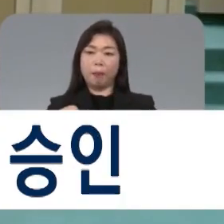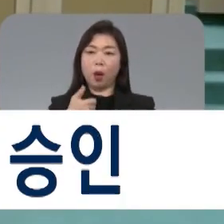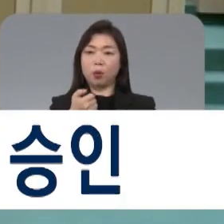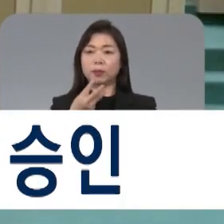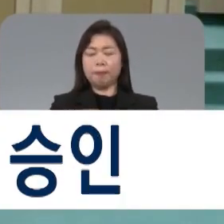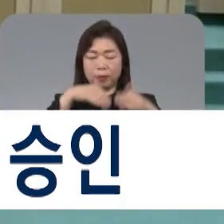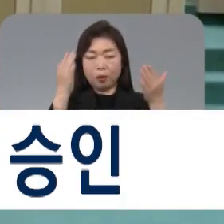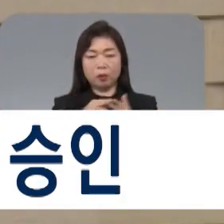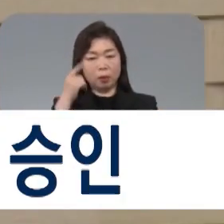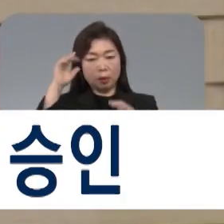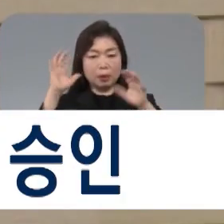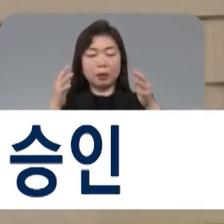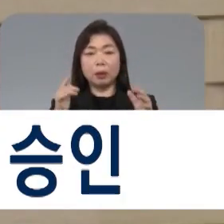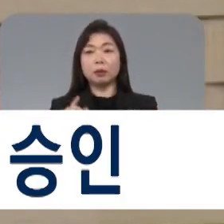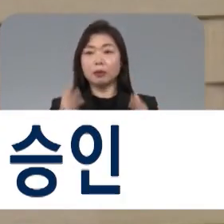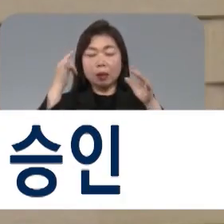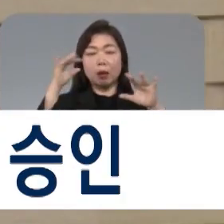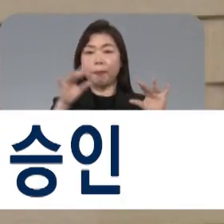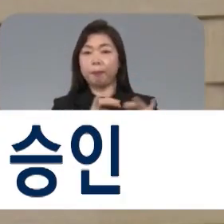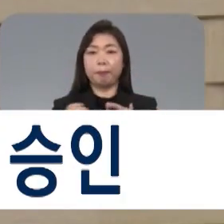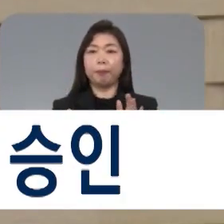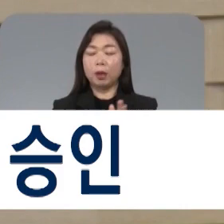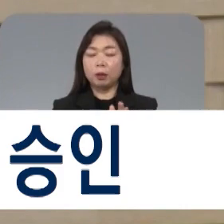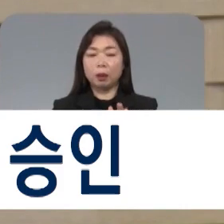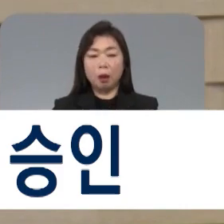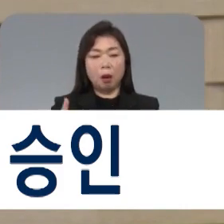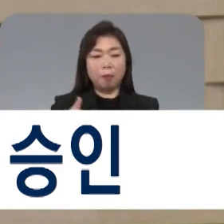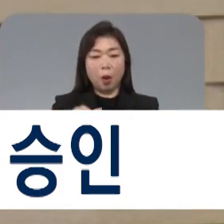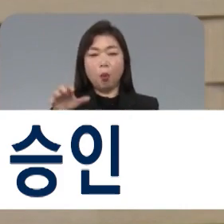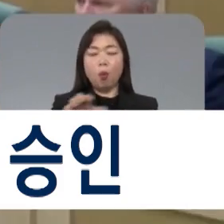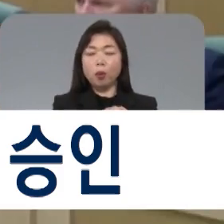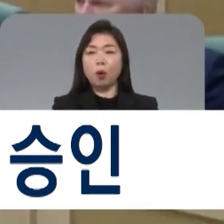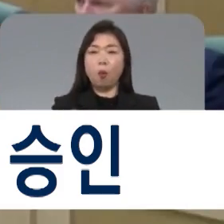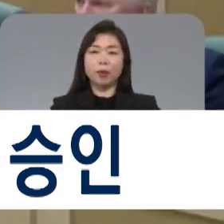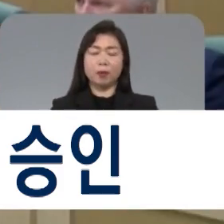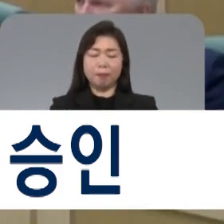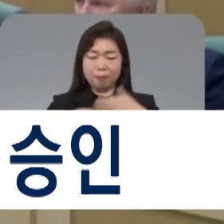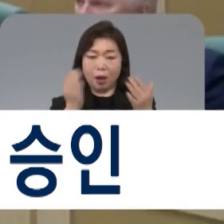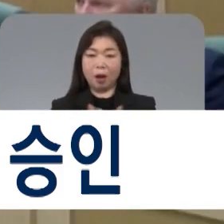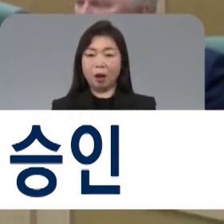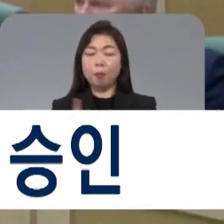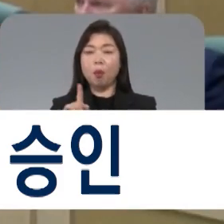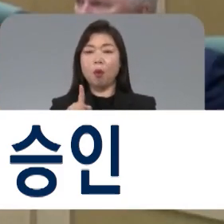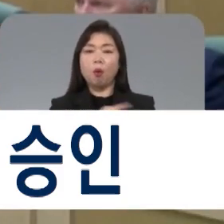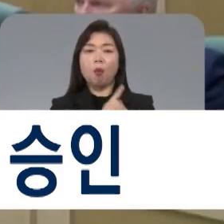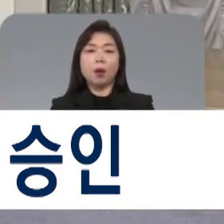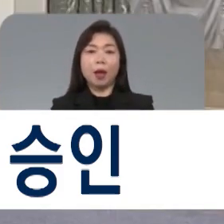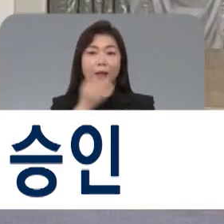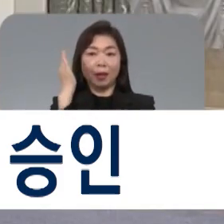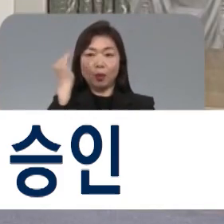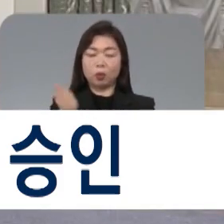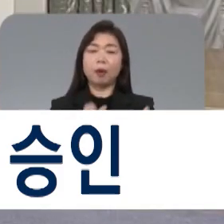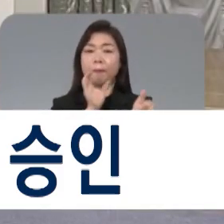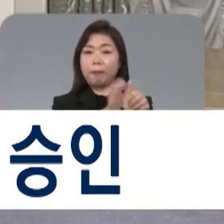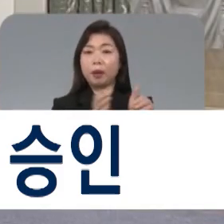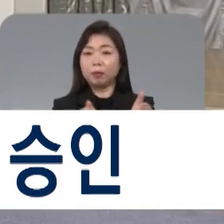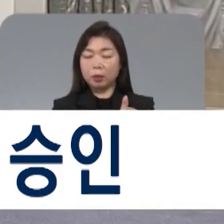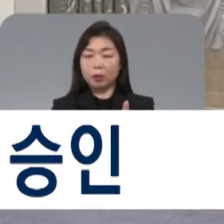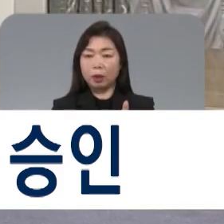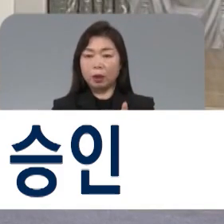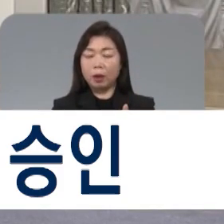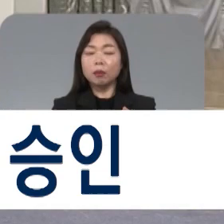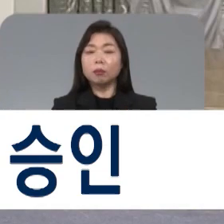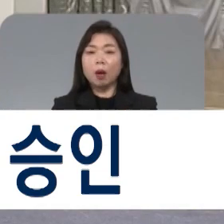러시아 상원이 푸틴 대통령이 요청한 해외 파병을 만장일치로 승인했습니다. 푸틴 대통령은 우크라이나 돈바스